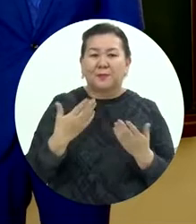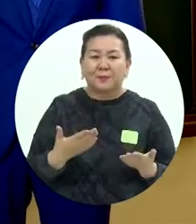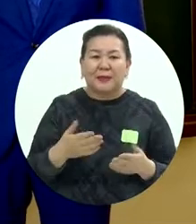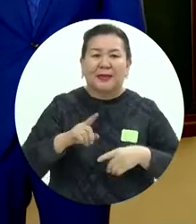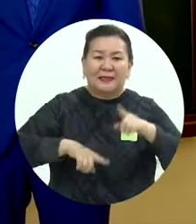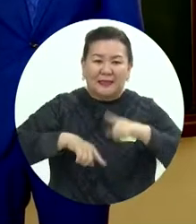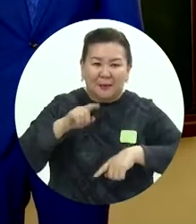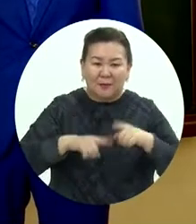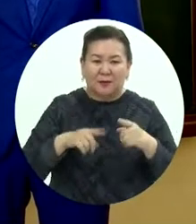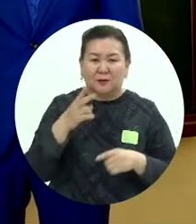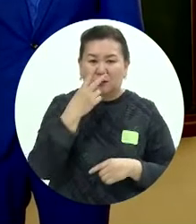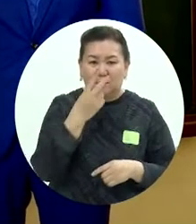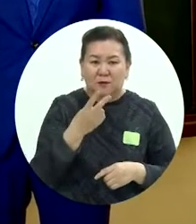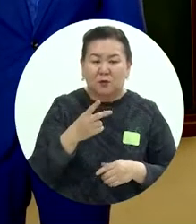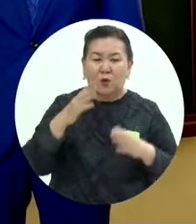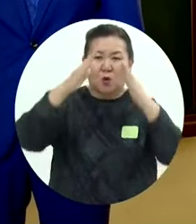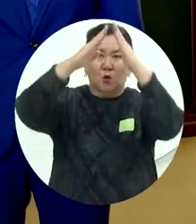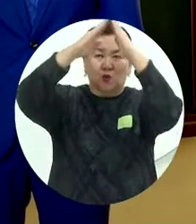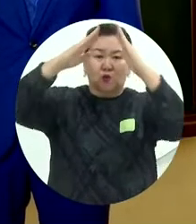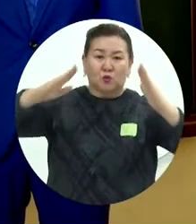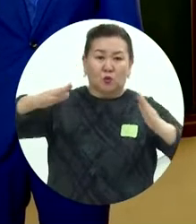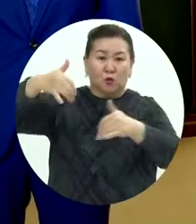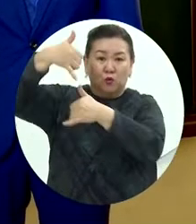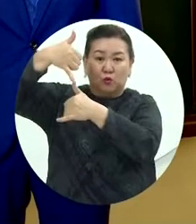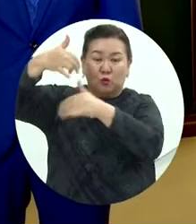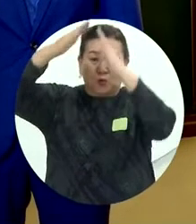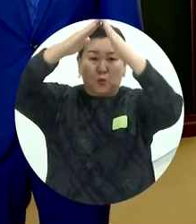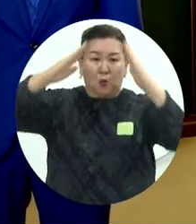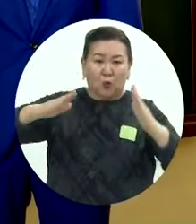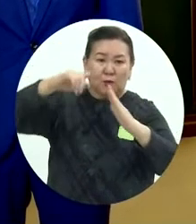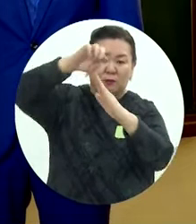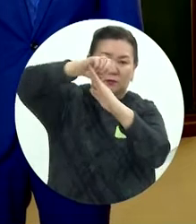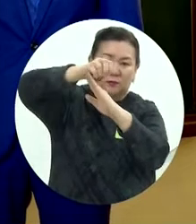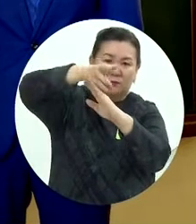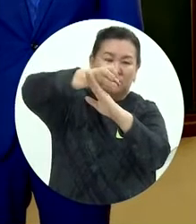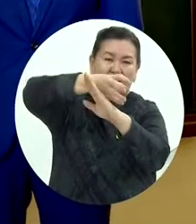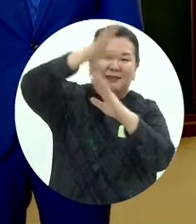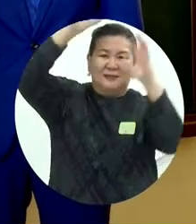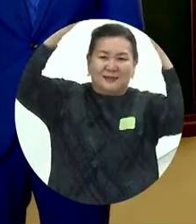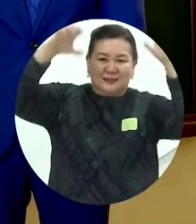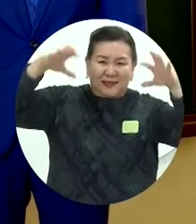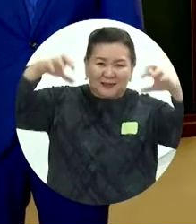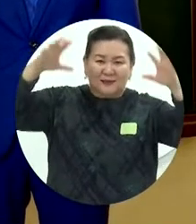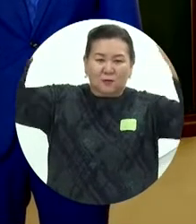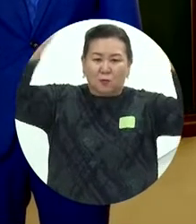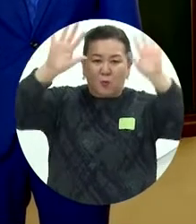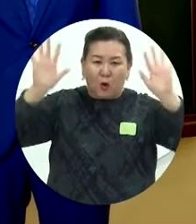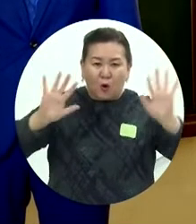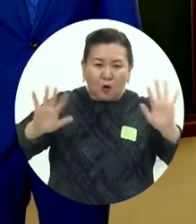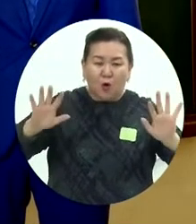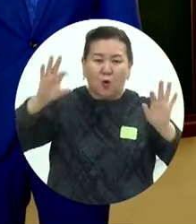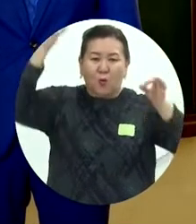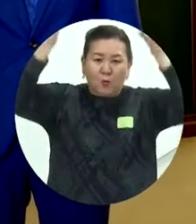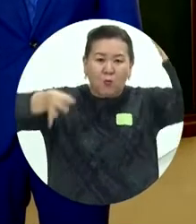эндээс ямар дүнд гарч ирэв гэхээр өндөр уулын оройд унсан тунс буюу цас бороо мөндөрн бага температурт